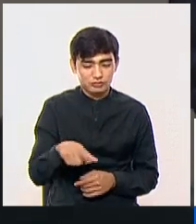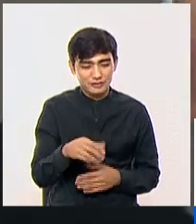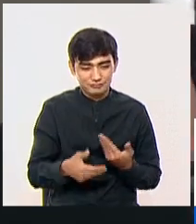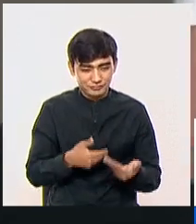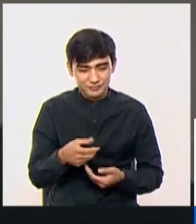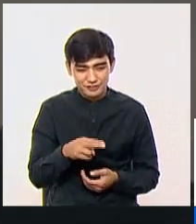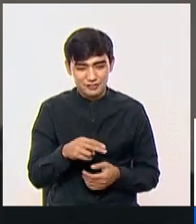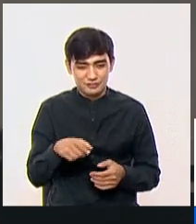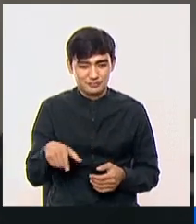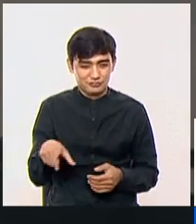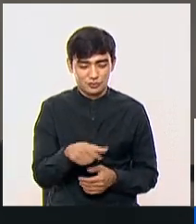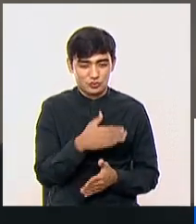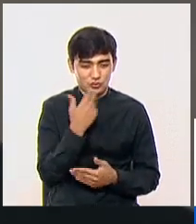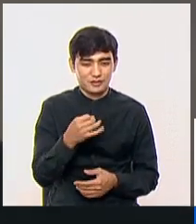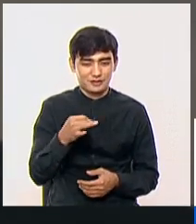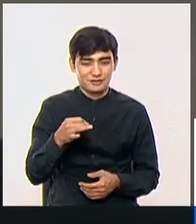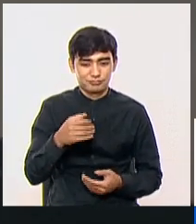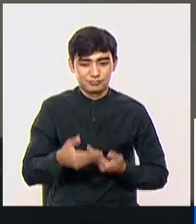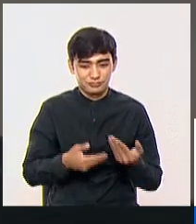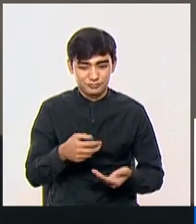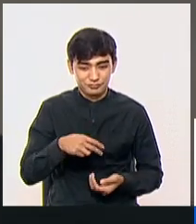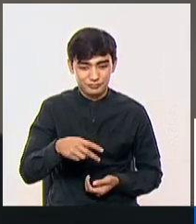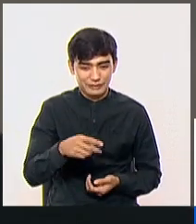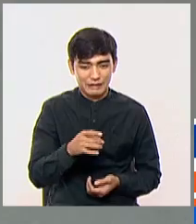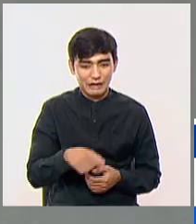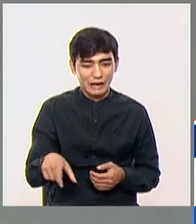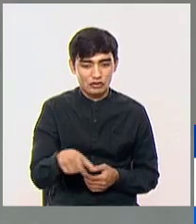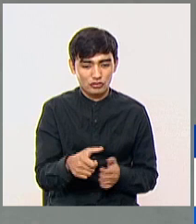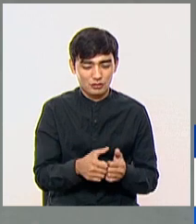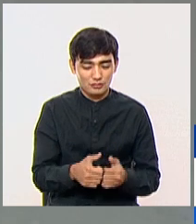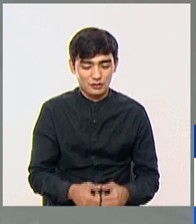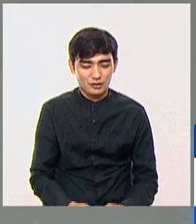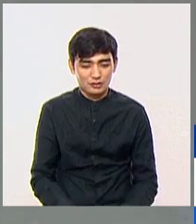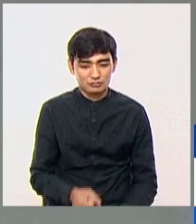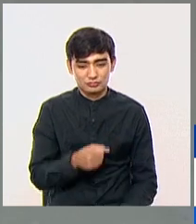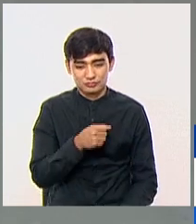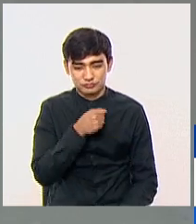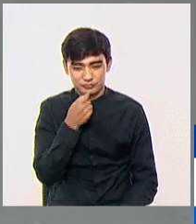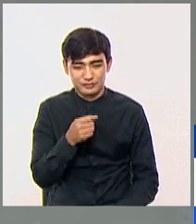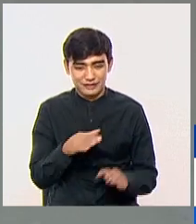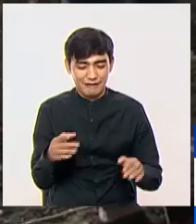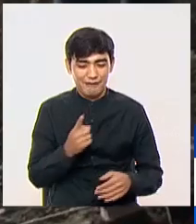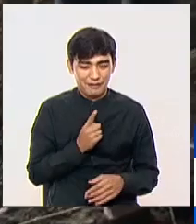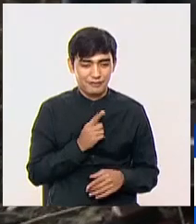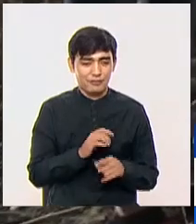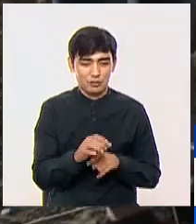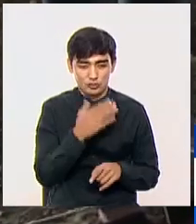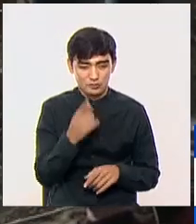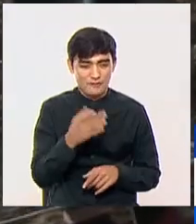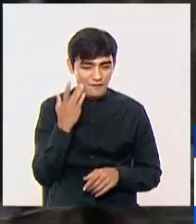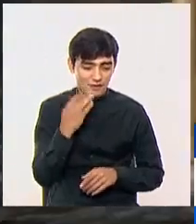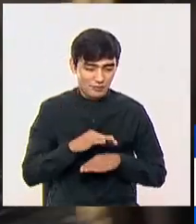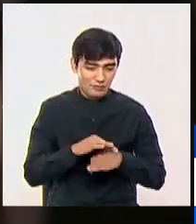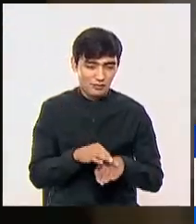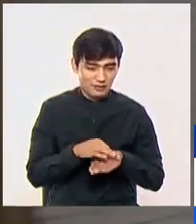школу через руины, и даже пешеходный переход уходит в речку. Взрослые не отпускают детей одних в школу и вынуждены провожать их,